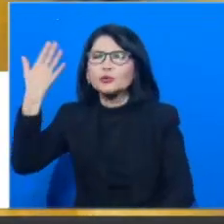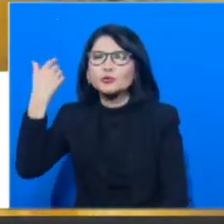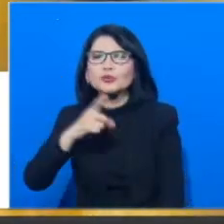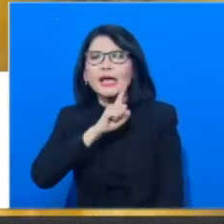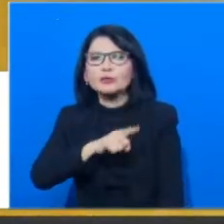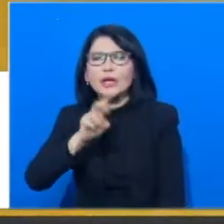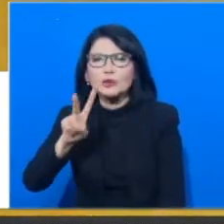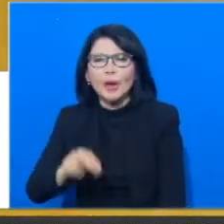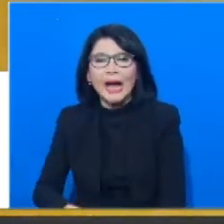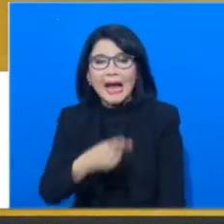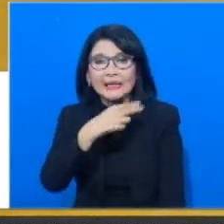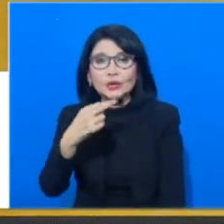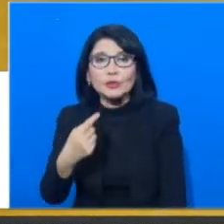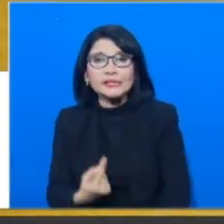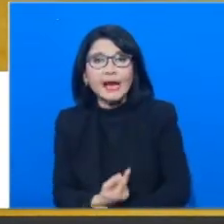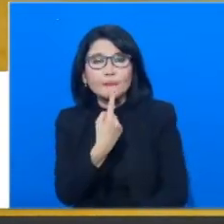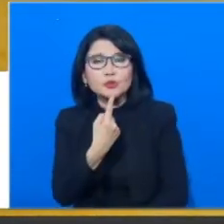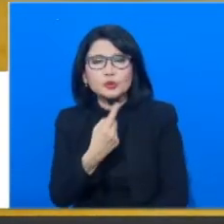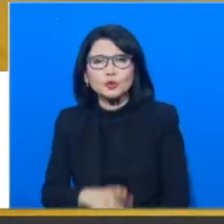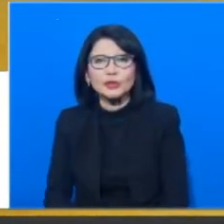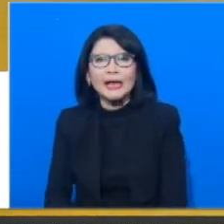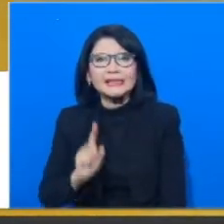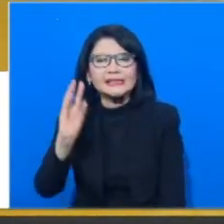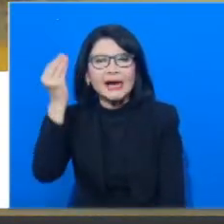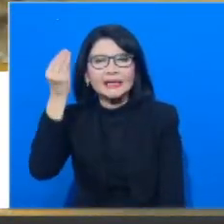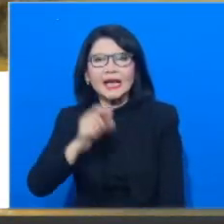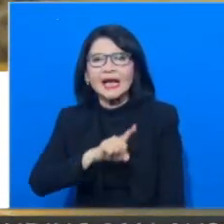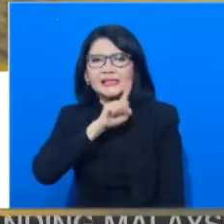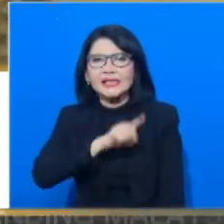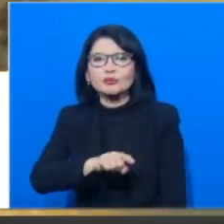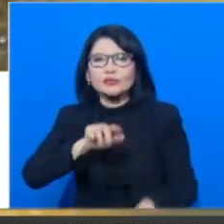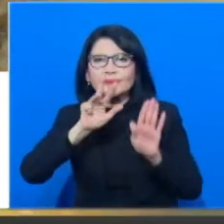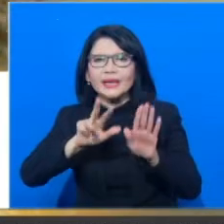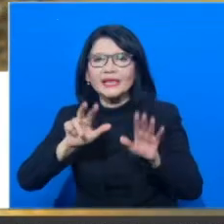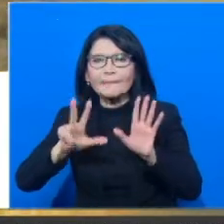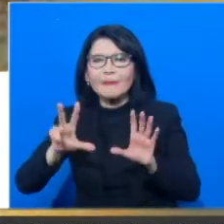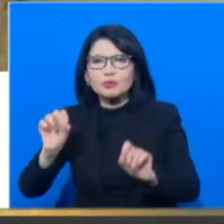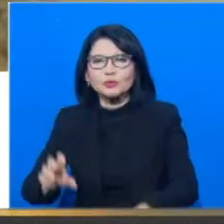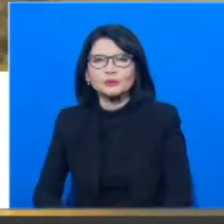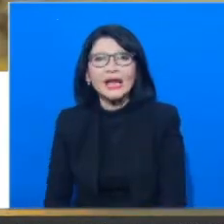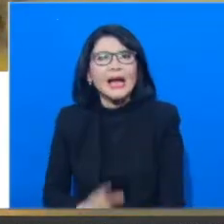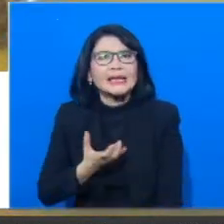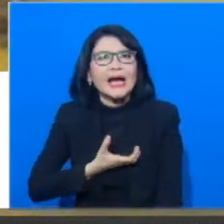Di Indonesia, donat muncul pertama kali di Jakarta pada 1980-an.